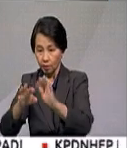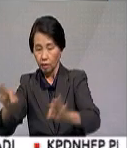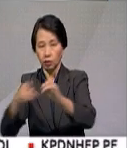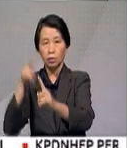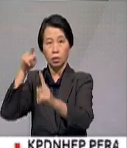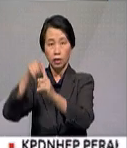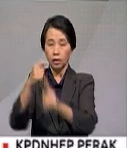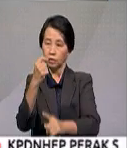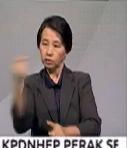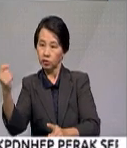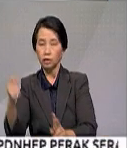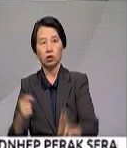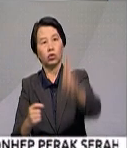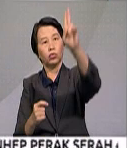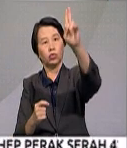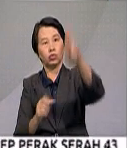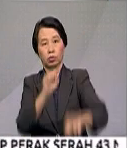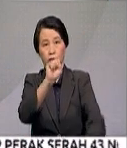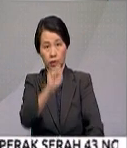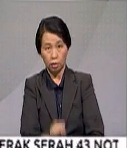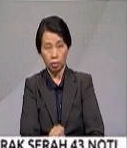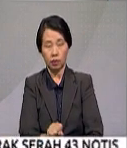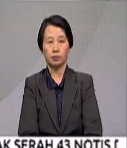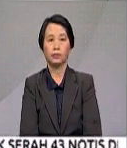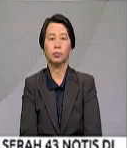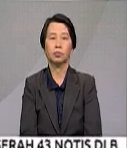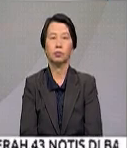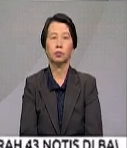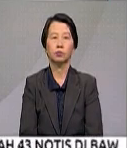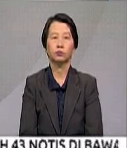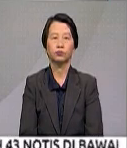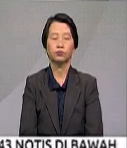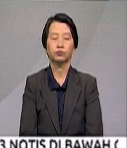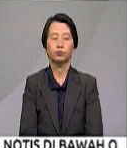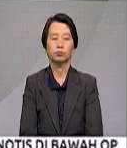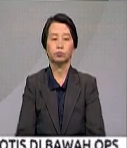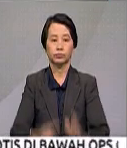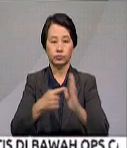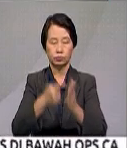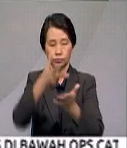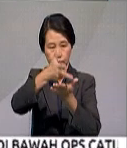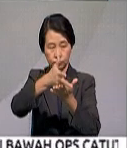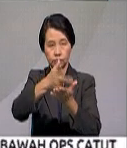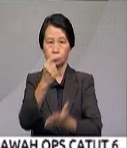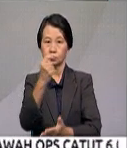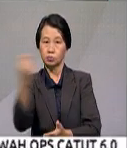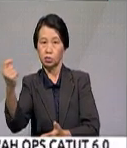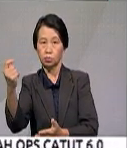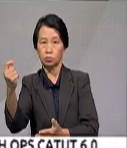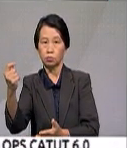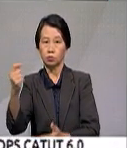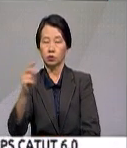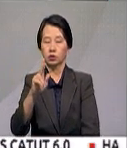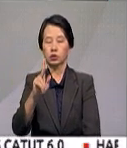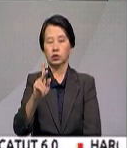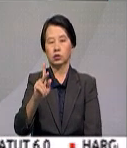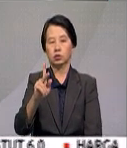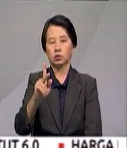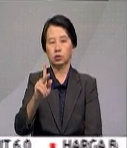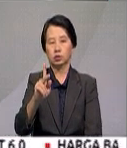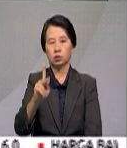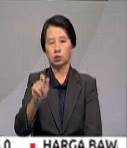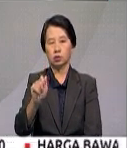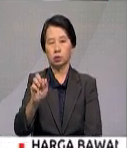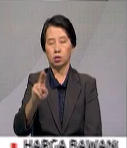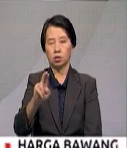pantai timur, utara dan juga selatan tanah air. Saya mulakan tinjauan di sebelah timur di lebuh raya KL Karak sekitar Plaza